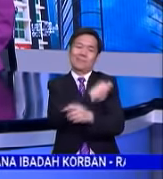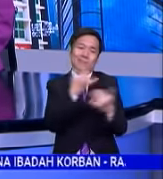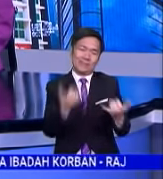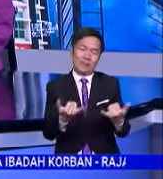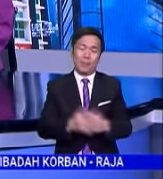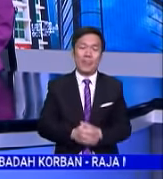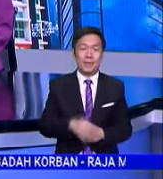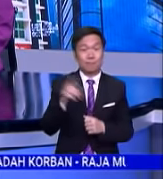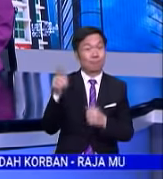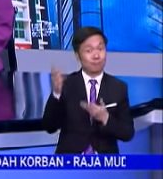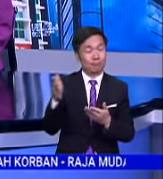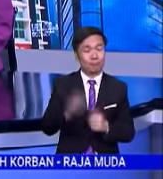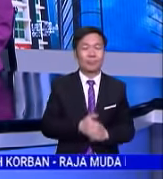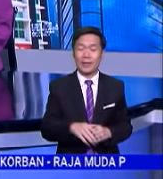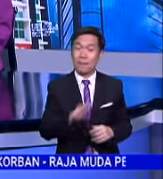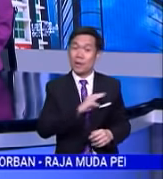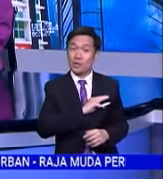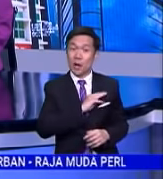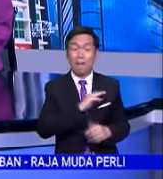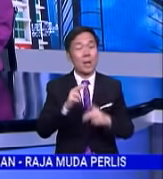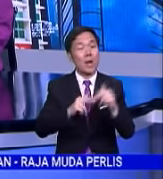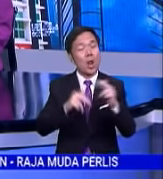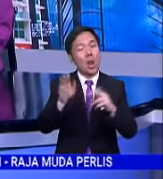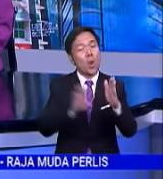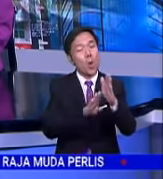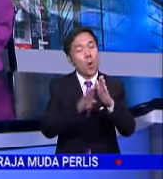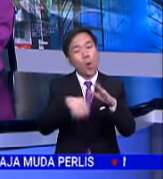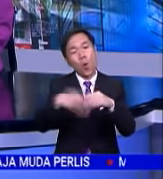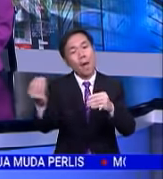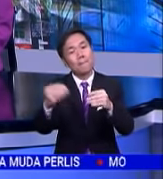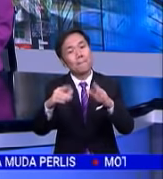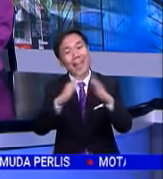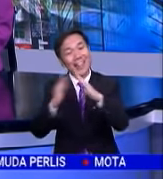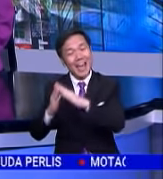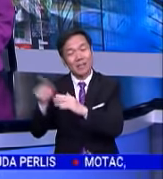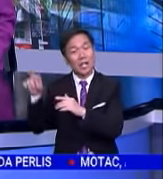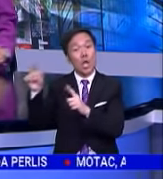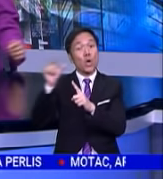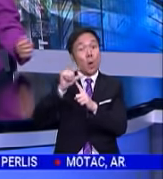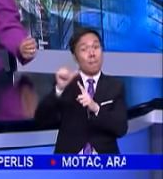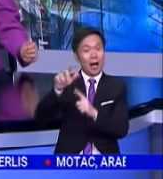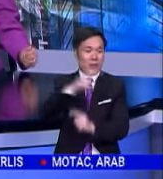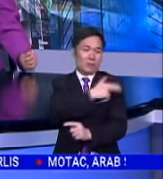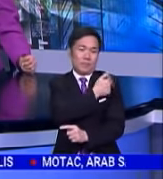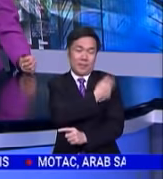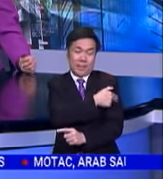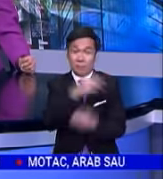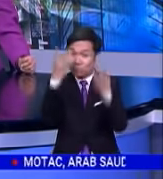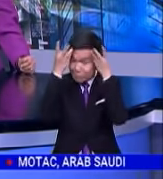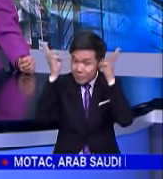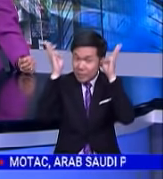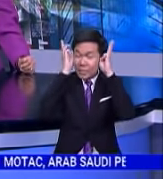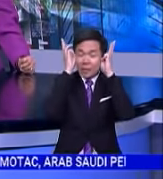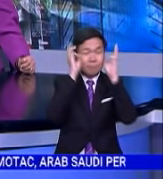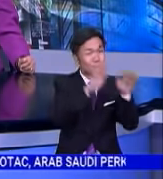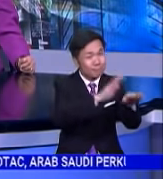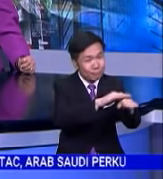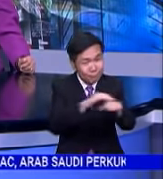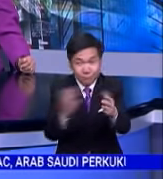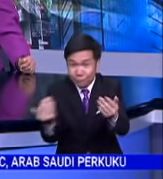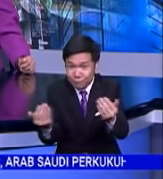Program anjuran Kementerian Pembangunan Luar Bandar di Hospital Orang Asli Gombak itu merupakan satu usaha bagi meyakinkan mereka